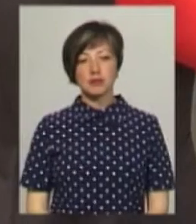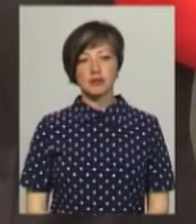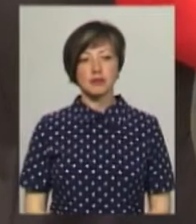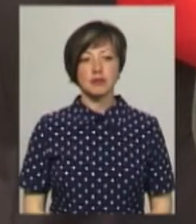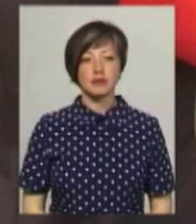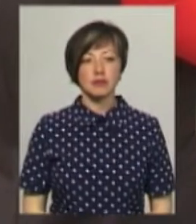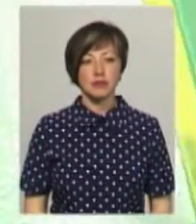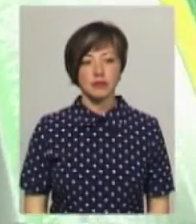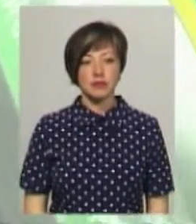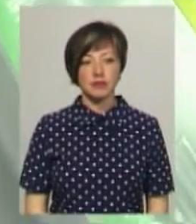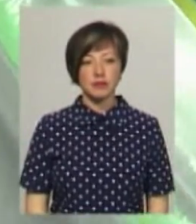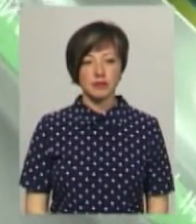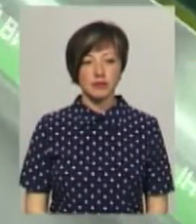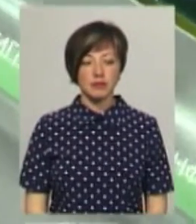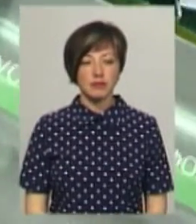новини, Поділля, Центр.